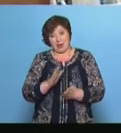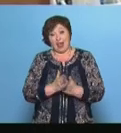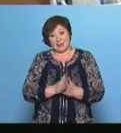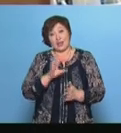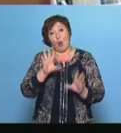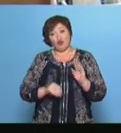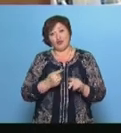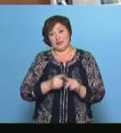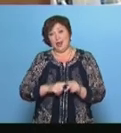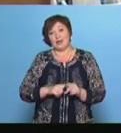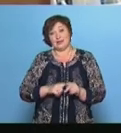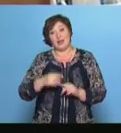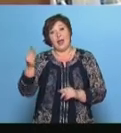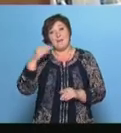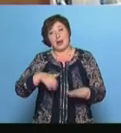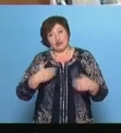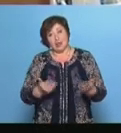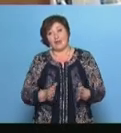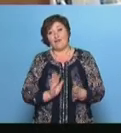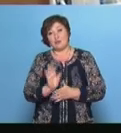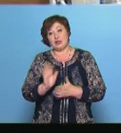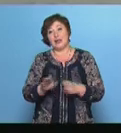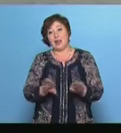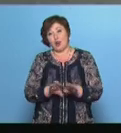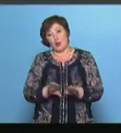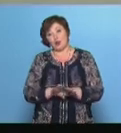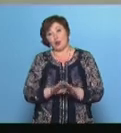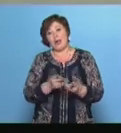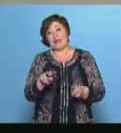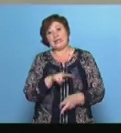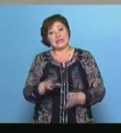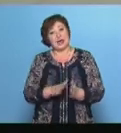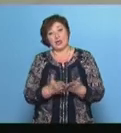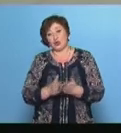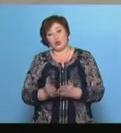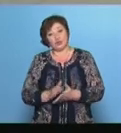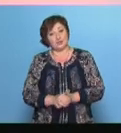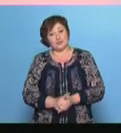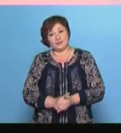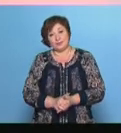эти пожелания и выпустить подобную литературу. Ксения Мороз, Илья Дерендяев, телеканал «Моя Удмуртия».